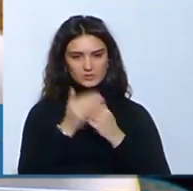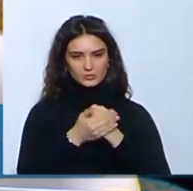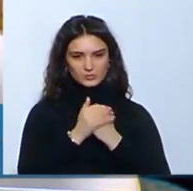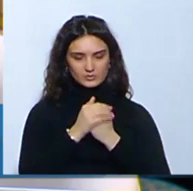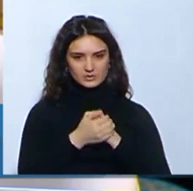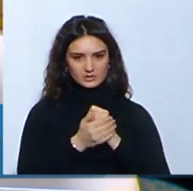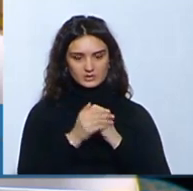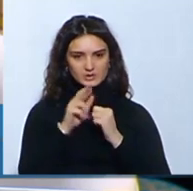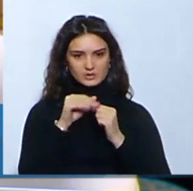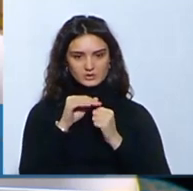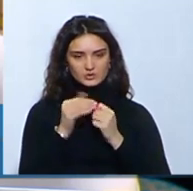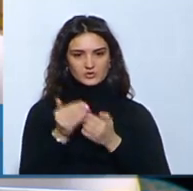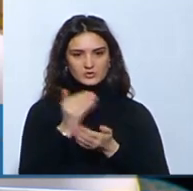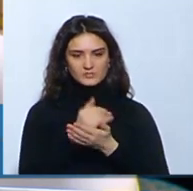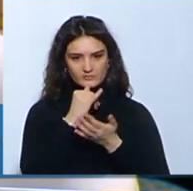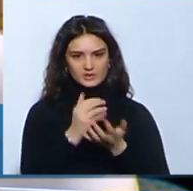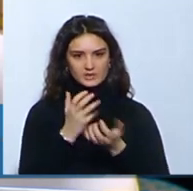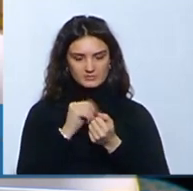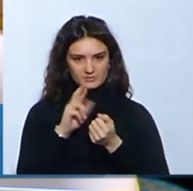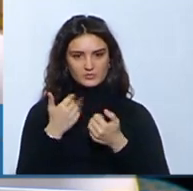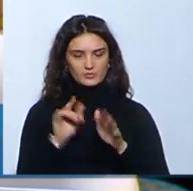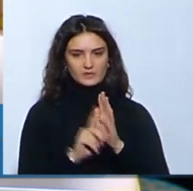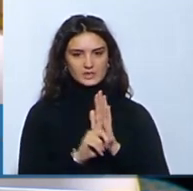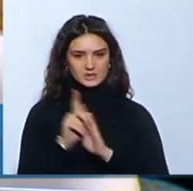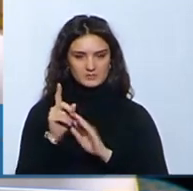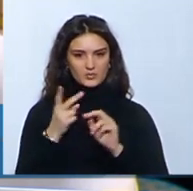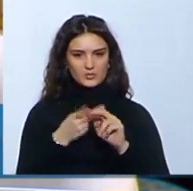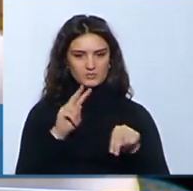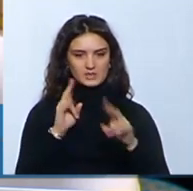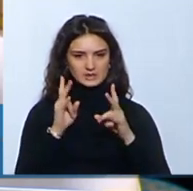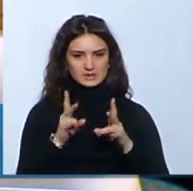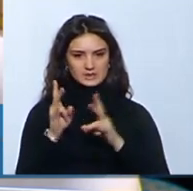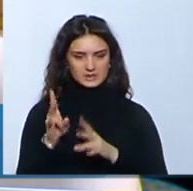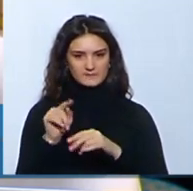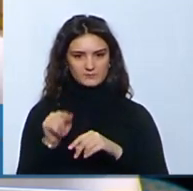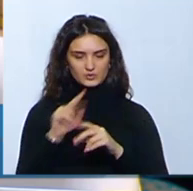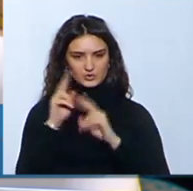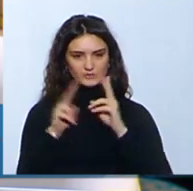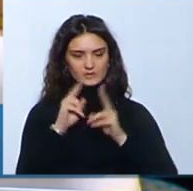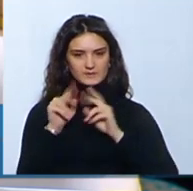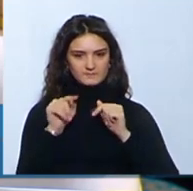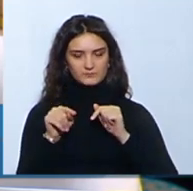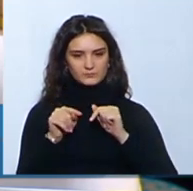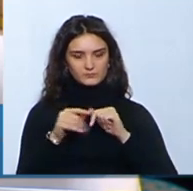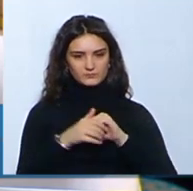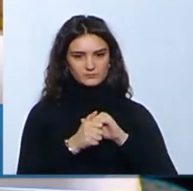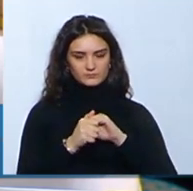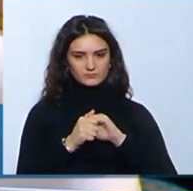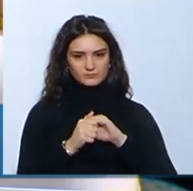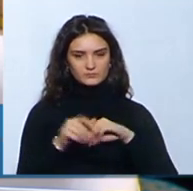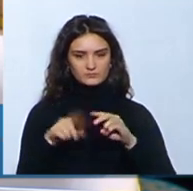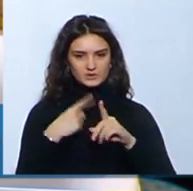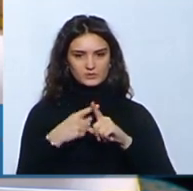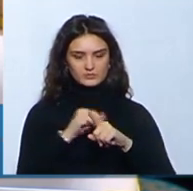სტრუქტურასაც, შედეგს ისევ ვერ იღებს და უკვე მოდის ორმაგად დაზიანებული ჩივილით, ასე ვთქვათ, უცხო სხეულის მოხვედრით,